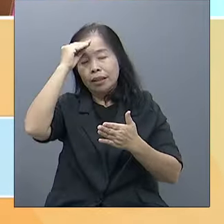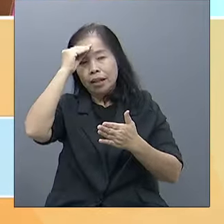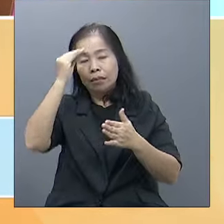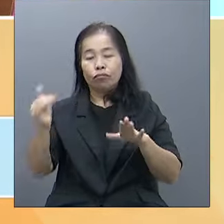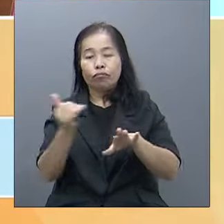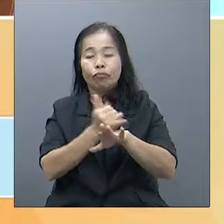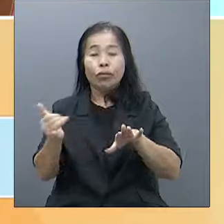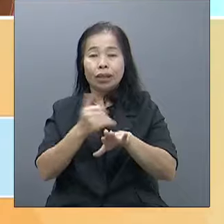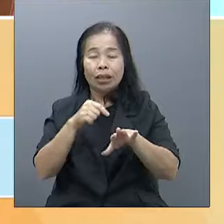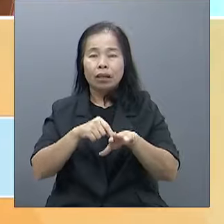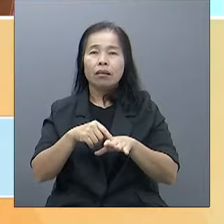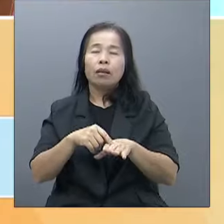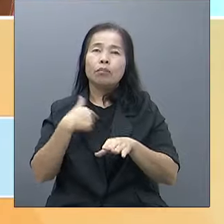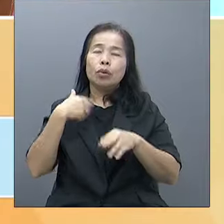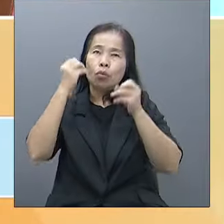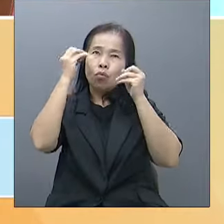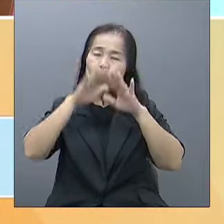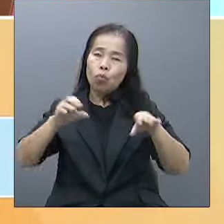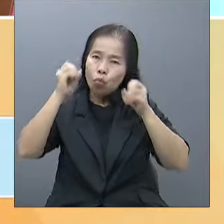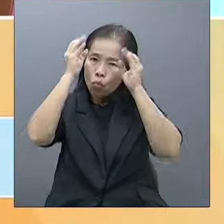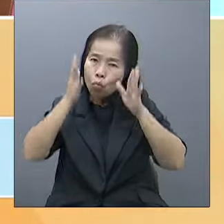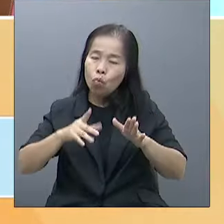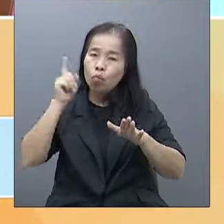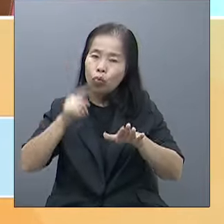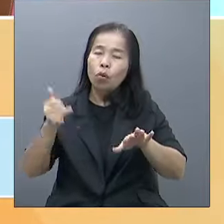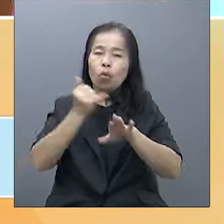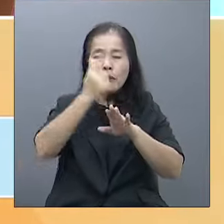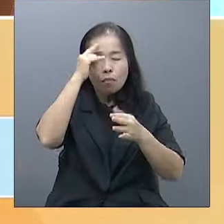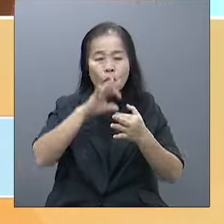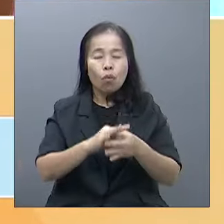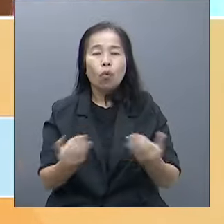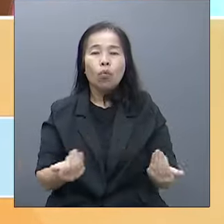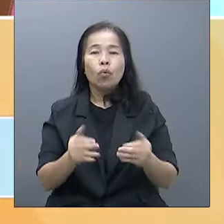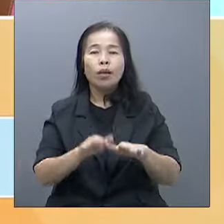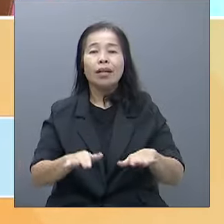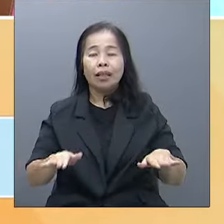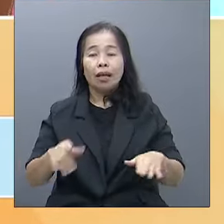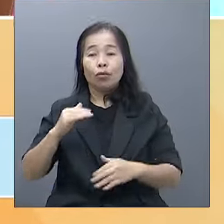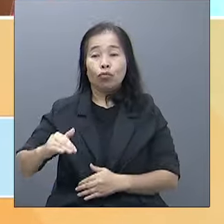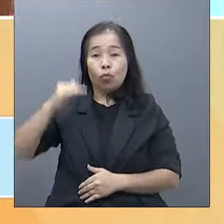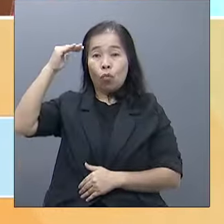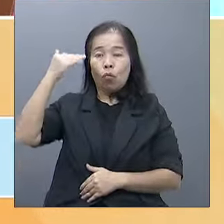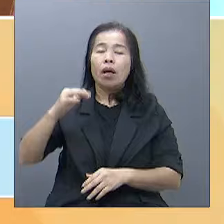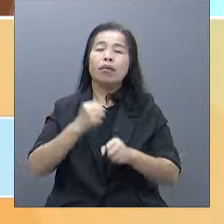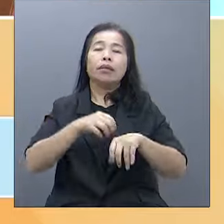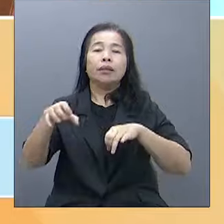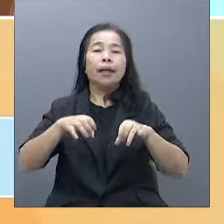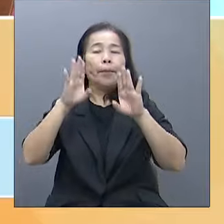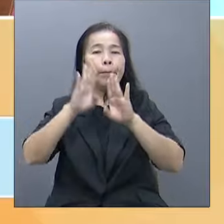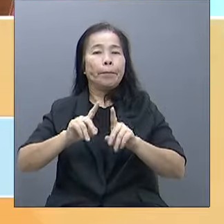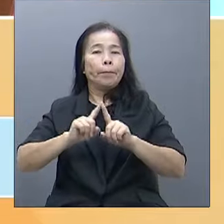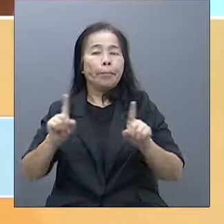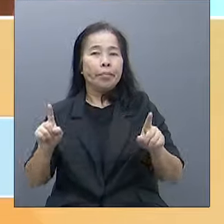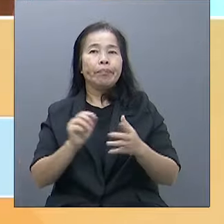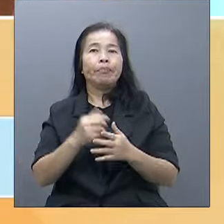ไปกับรถโดยเฉพาะเด็กเล็กเราพูดเด็กเล็กมากหน่อยเพราะเด็กโตเนี่ยก็จัดระบบอีกแบบนึงเพราะเด็กเล็กเนี่ยก็คือมีครูดู